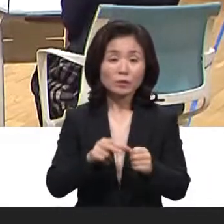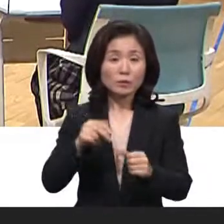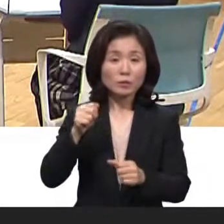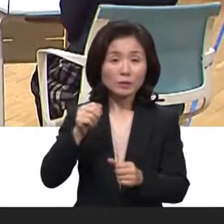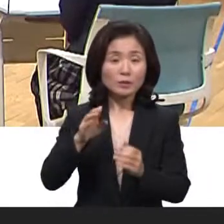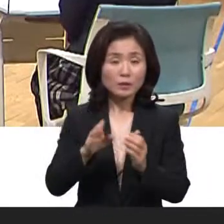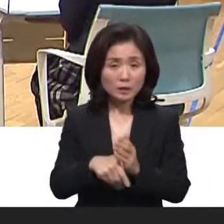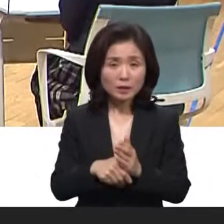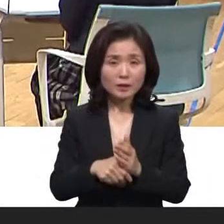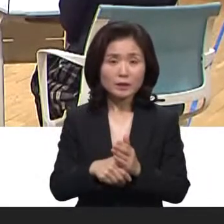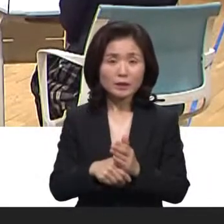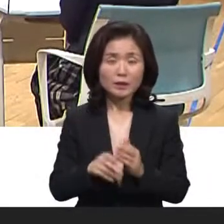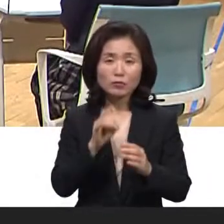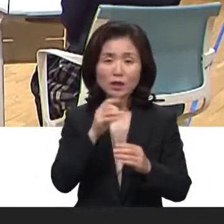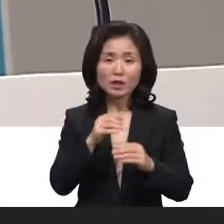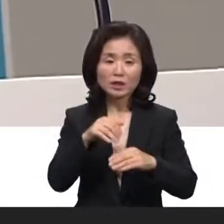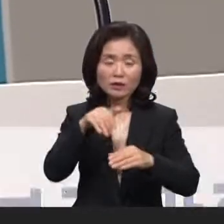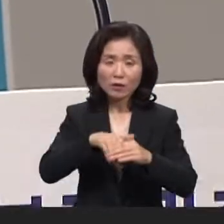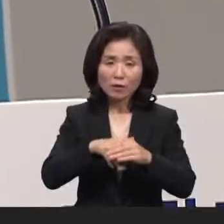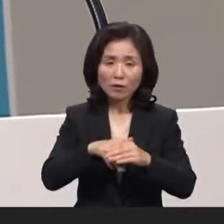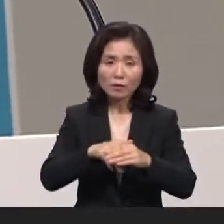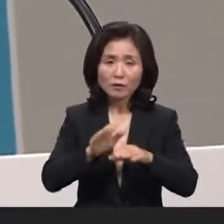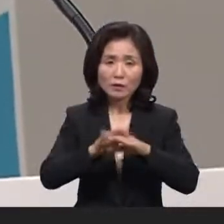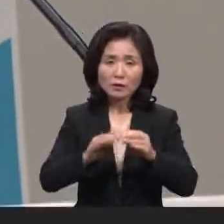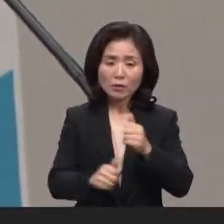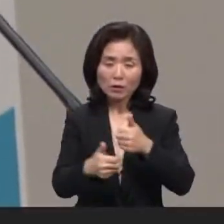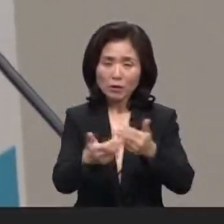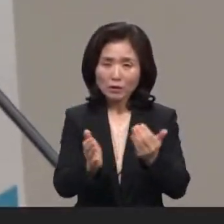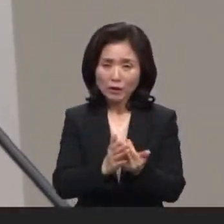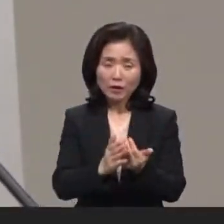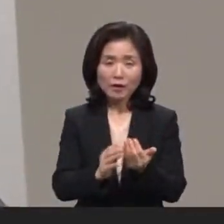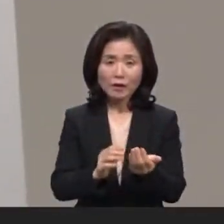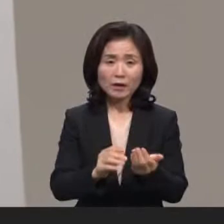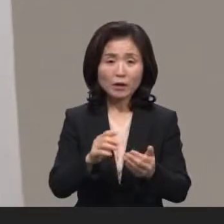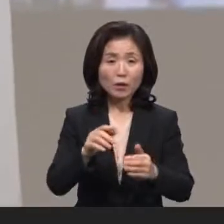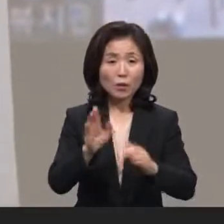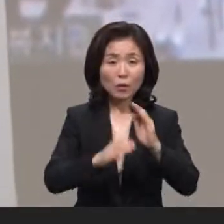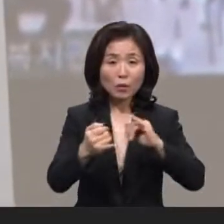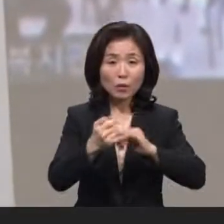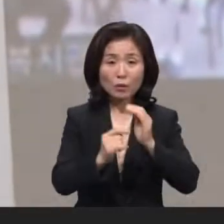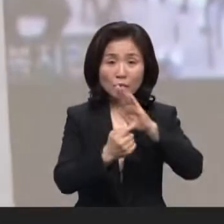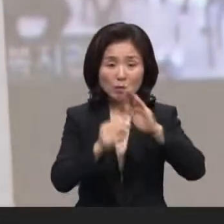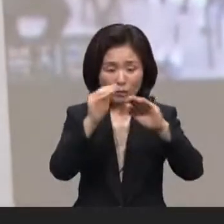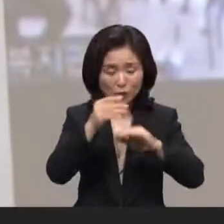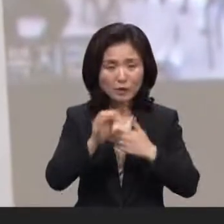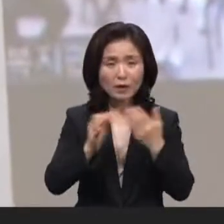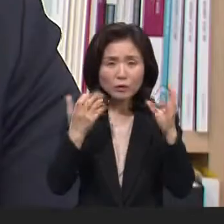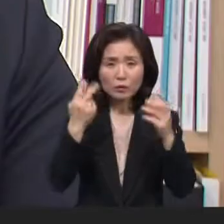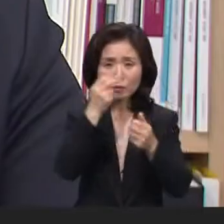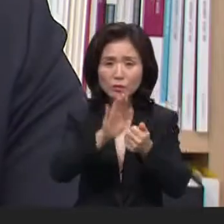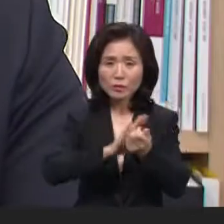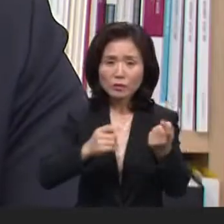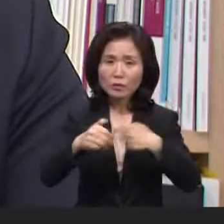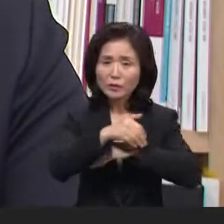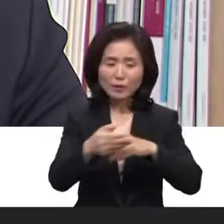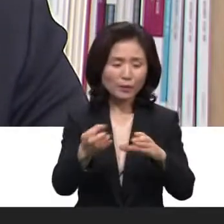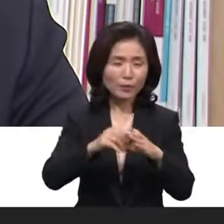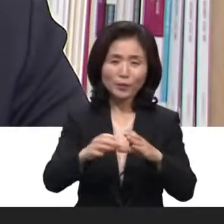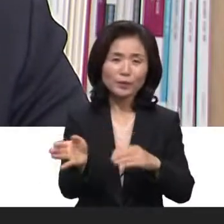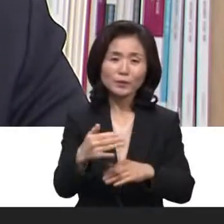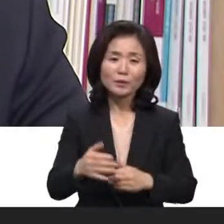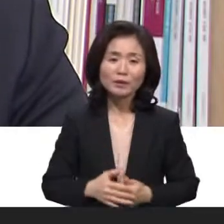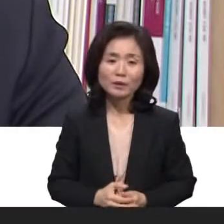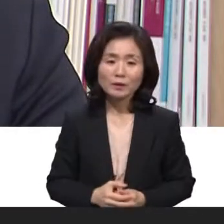중앙선거대책위원회 의 내놓은 핵심 공약 에도 아동과 돌봄 정책은 포함되지 않았습니다 중앙정부의